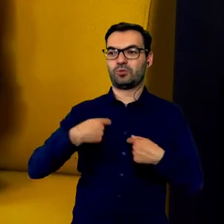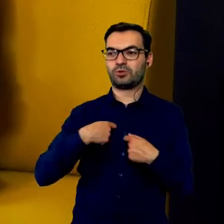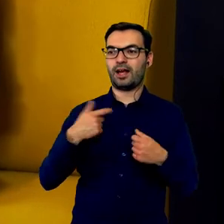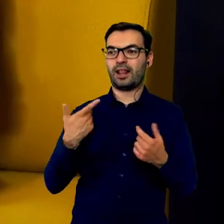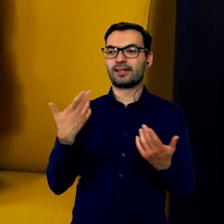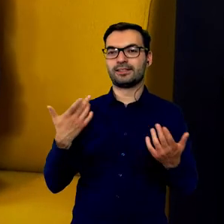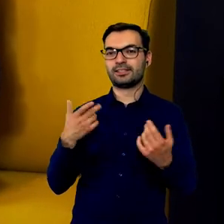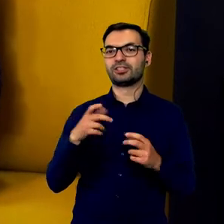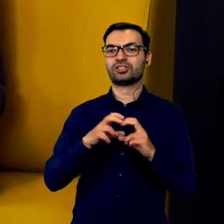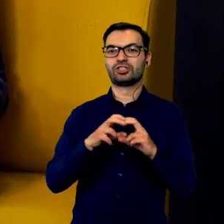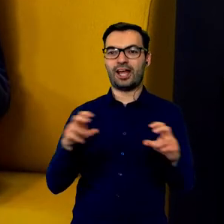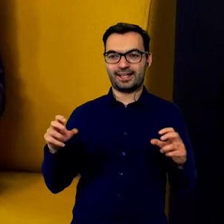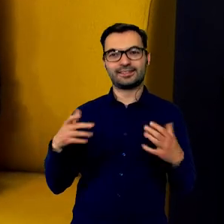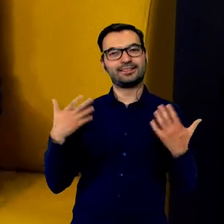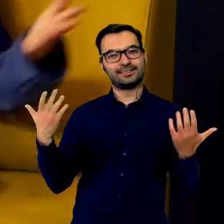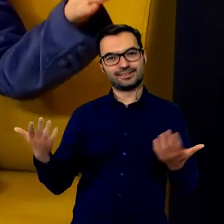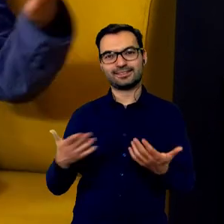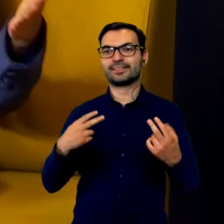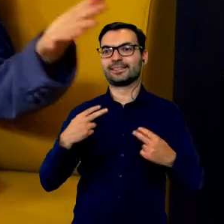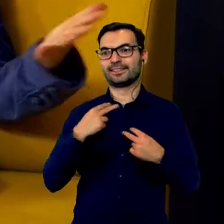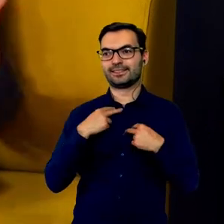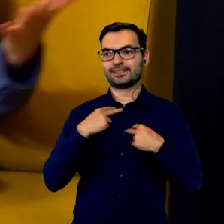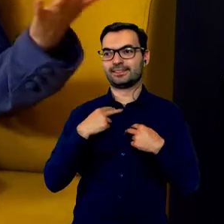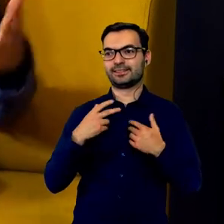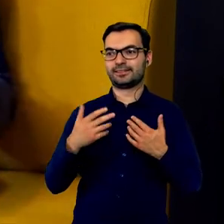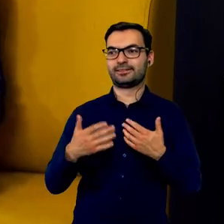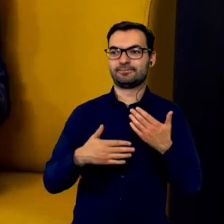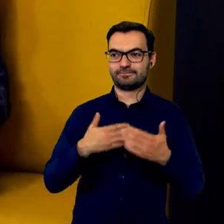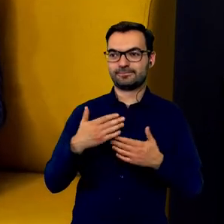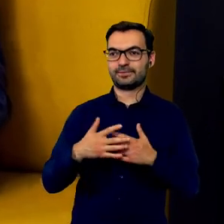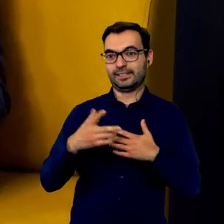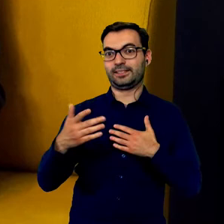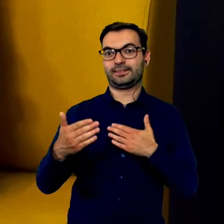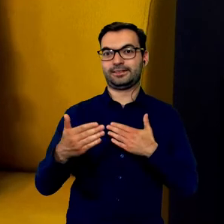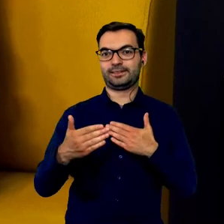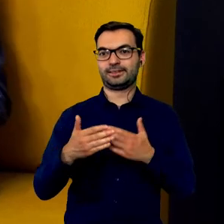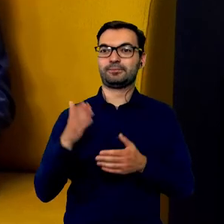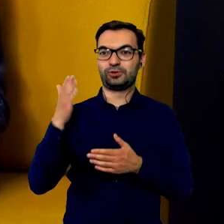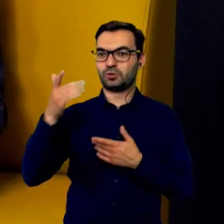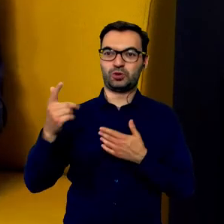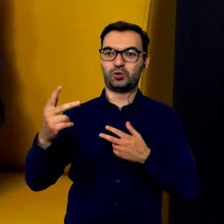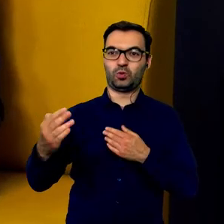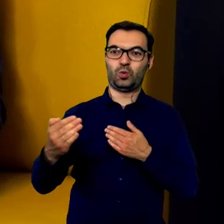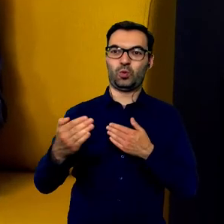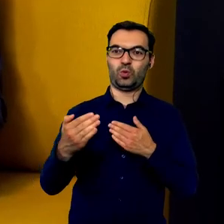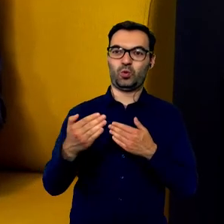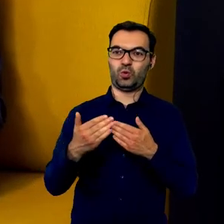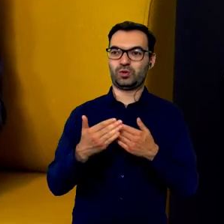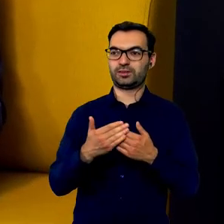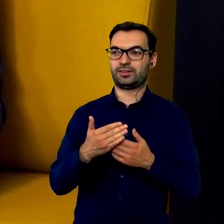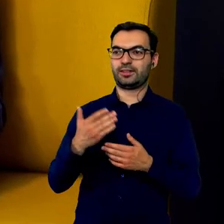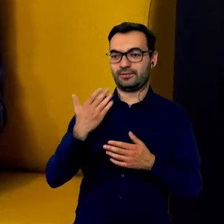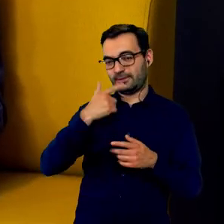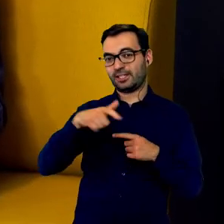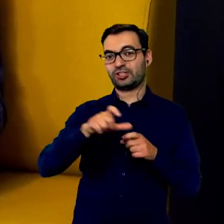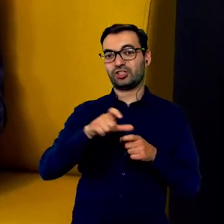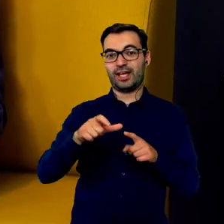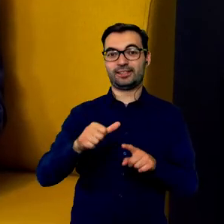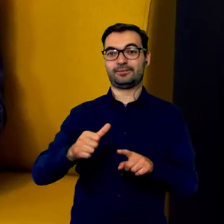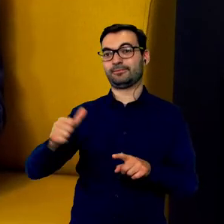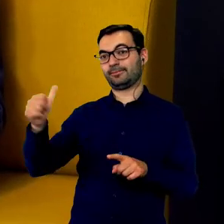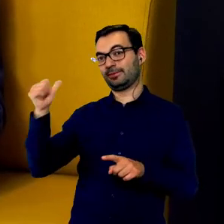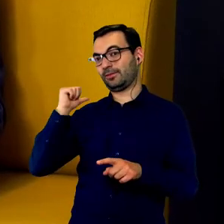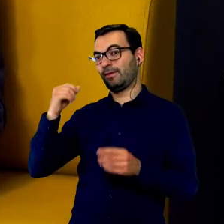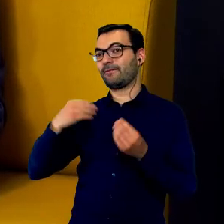jest to ciśnienie czasu, które idzie z drugiej strony, z przeszłości i wiemy, że jego jest dużo mniej niż to,